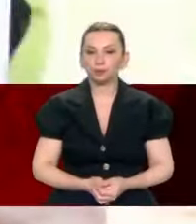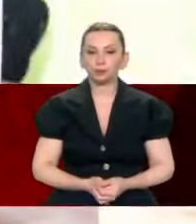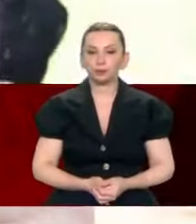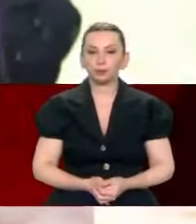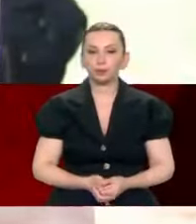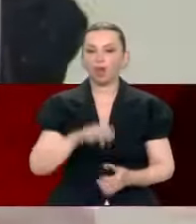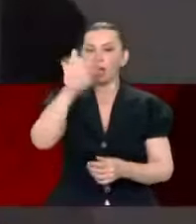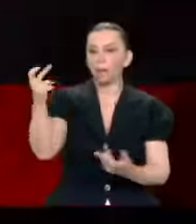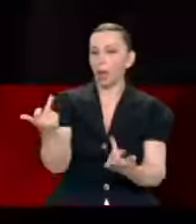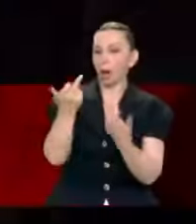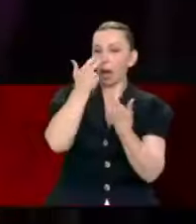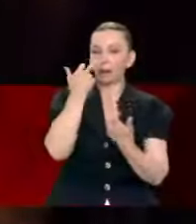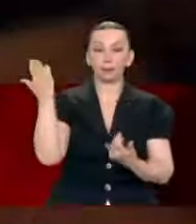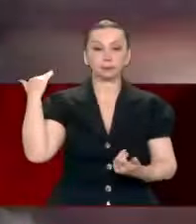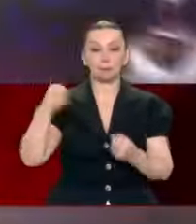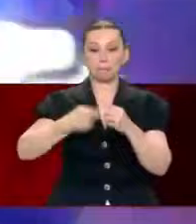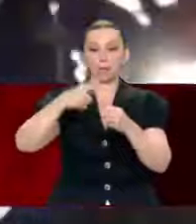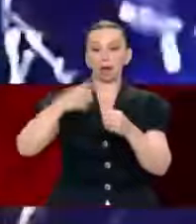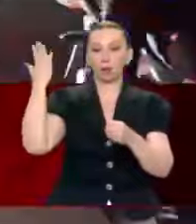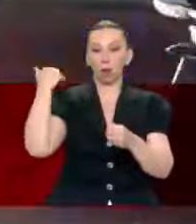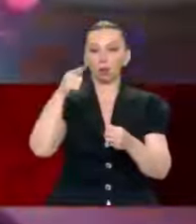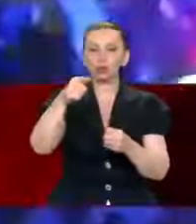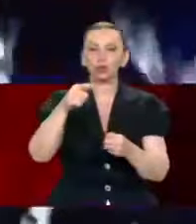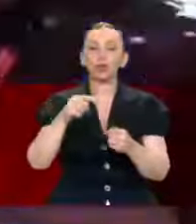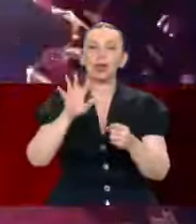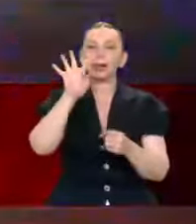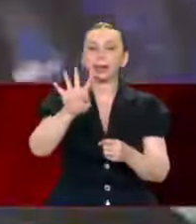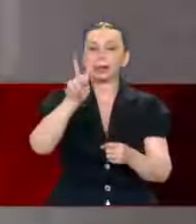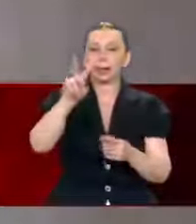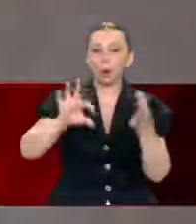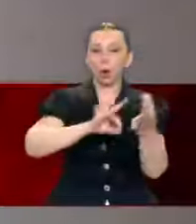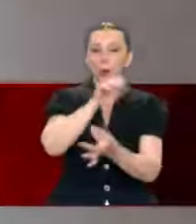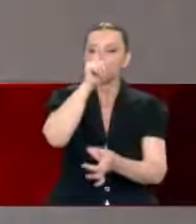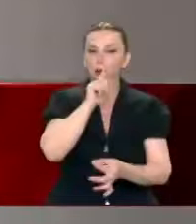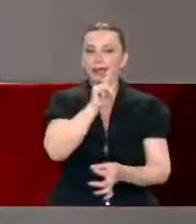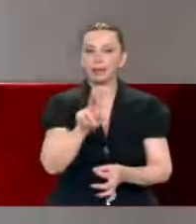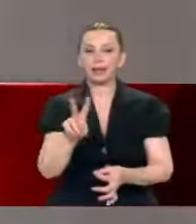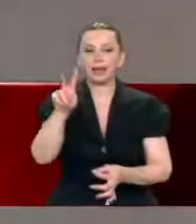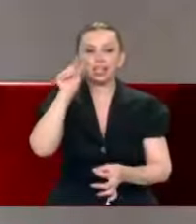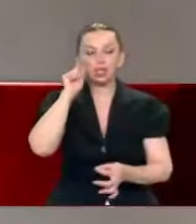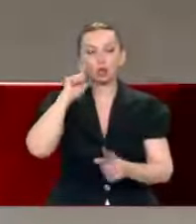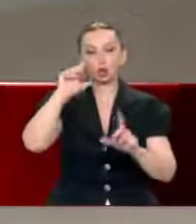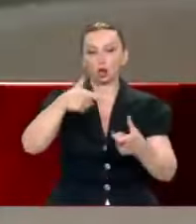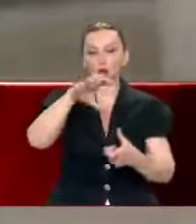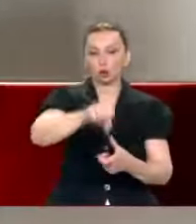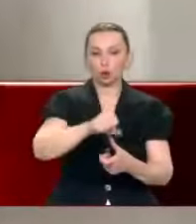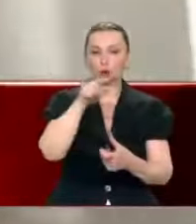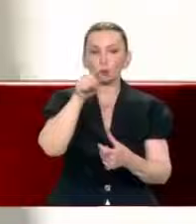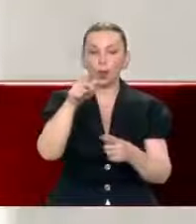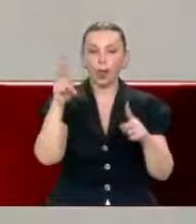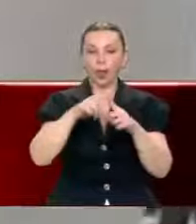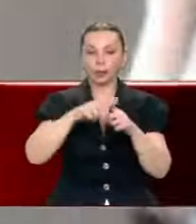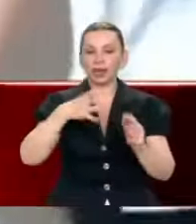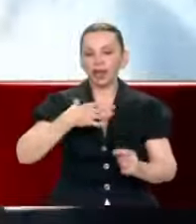Bizleri de bu şekilde kandırdılar. Geçtiğimiz hafta gerçekleştirilen Sibergöz 42 operasyonunda 127 zanlı gözaltına alınmıştı. Zanlılar